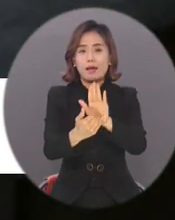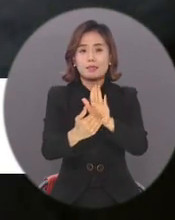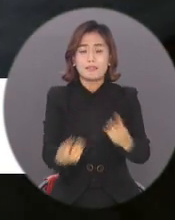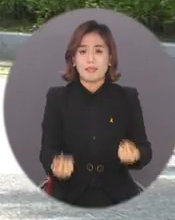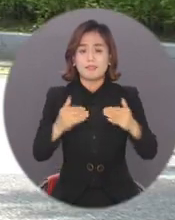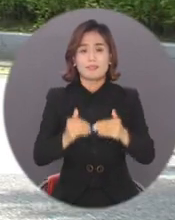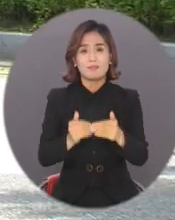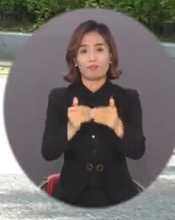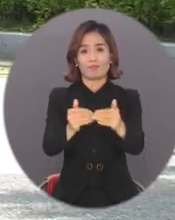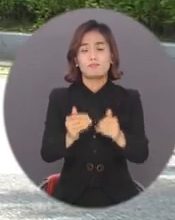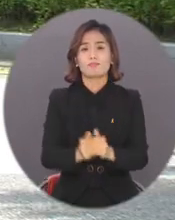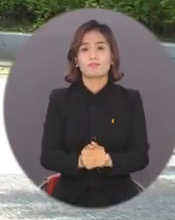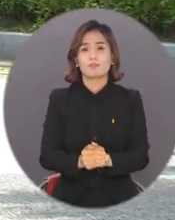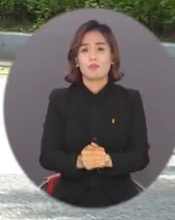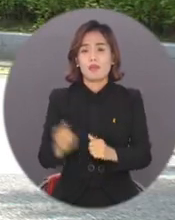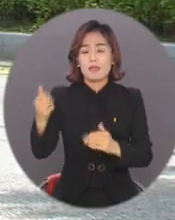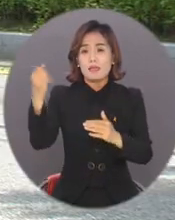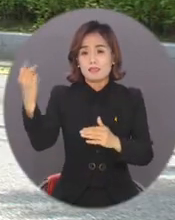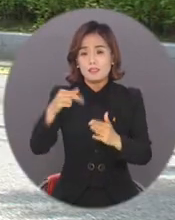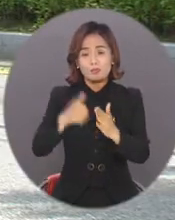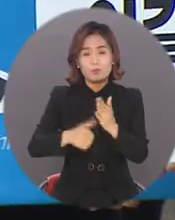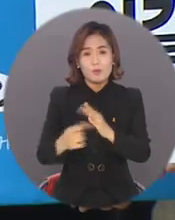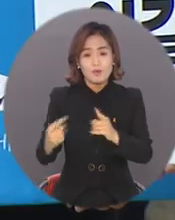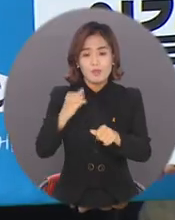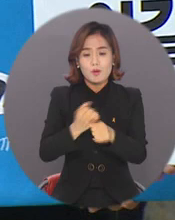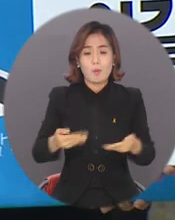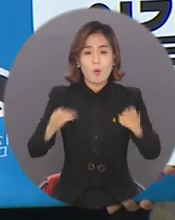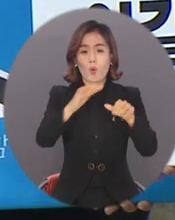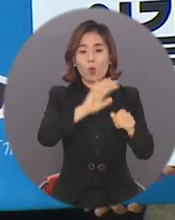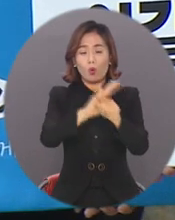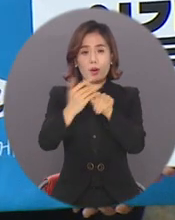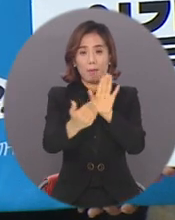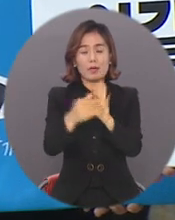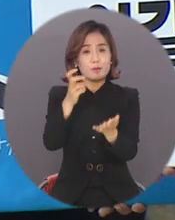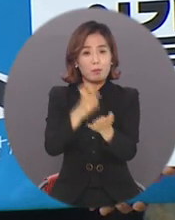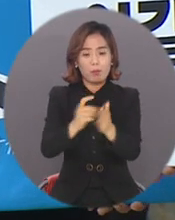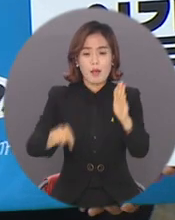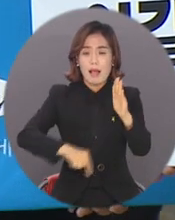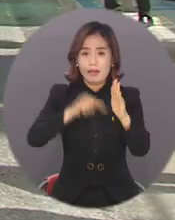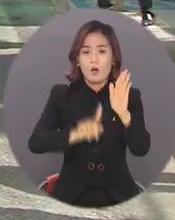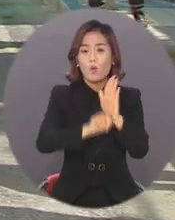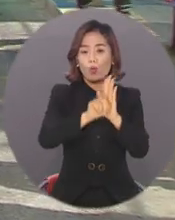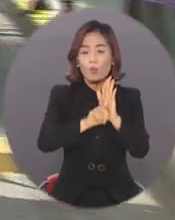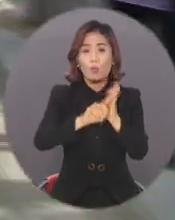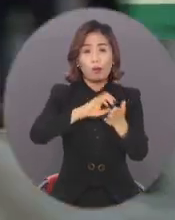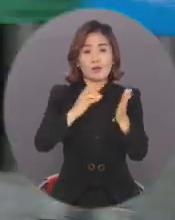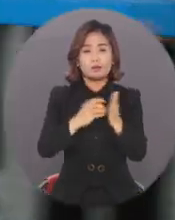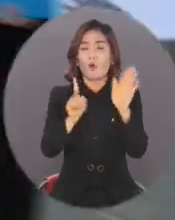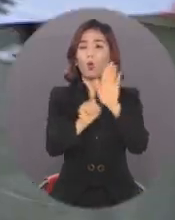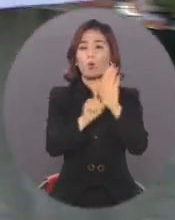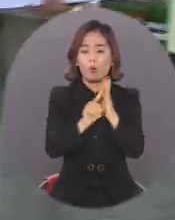캠페인을 전개했습니다. 또 재활용 종이박스로 코로나19 예방법과 실내 적정온도 유지 등의 내용을 담은